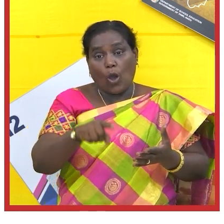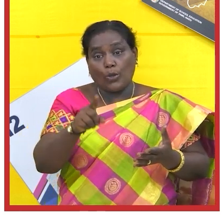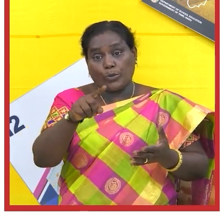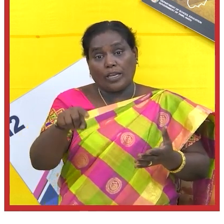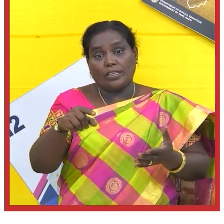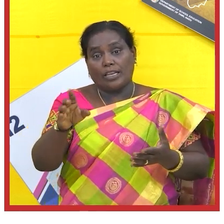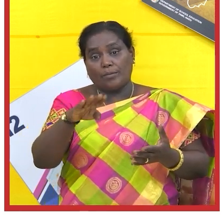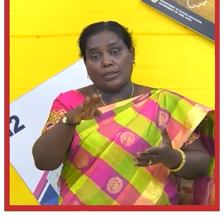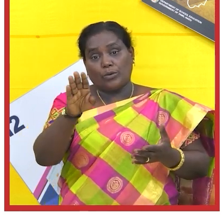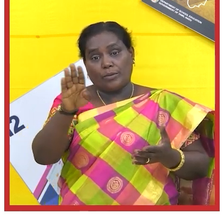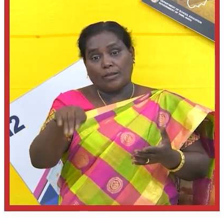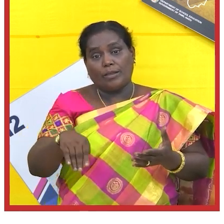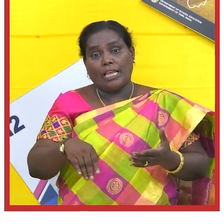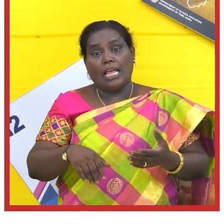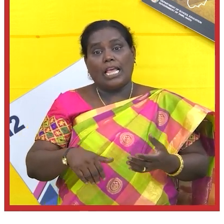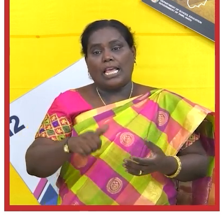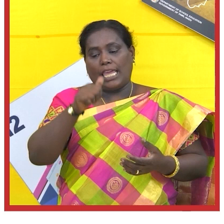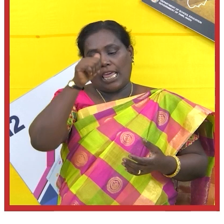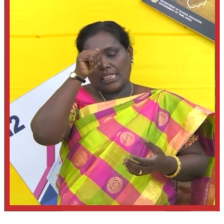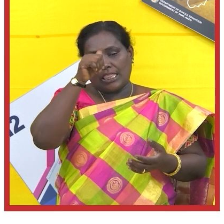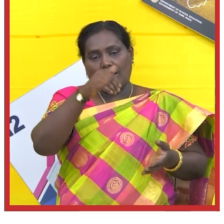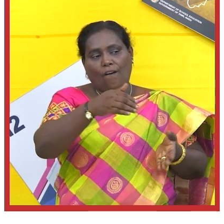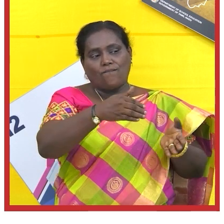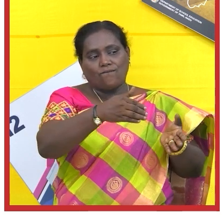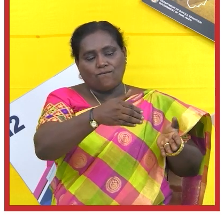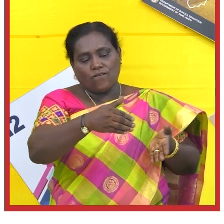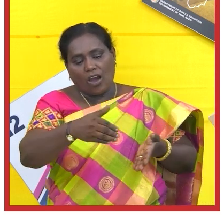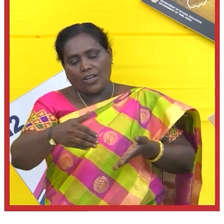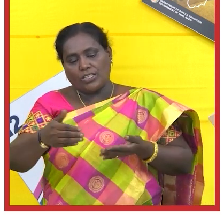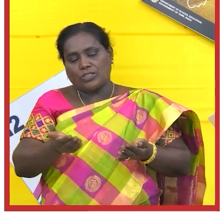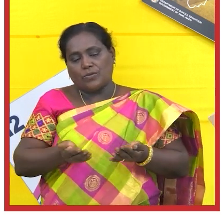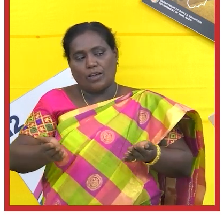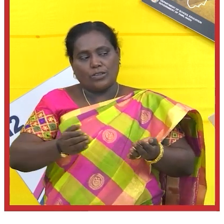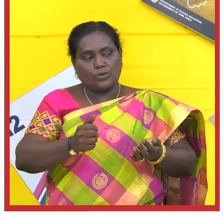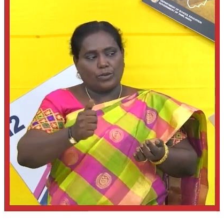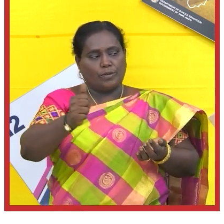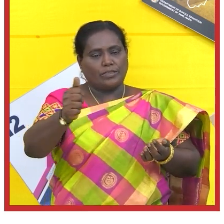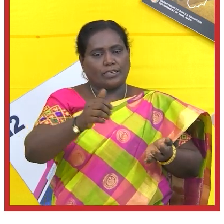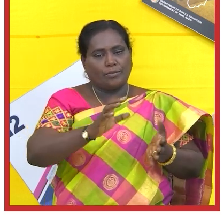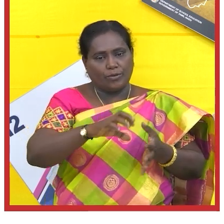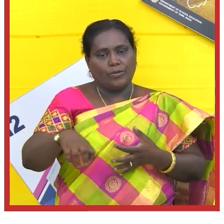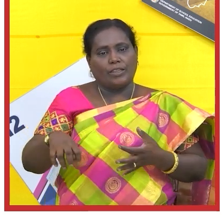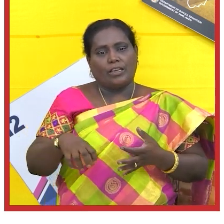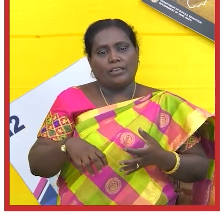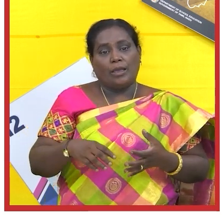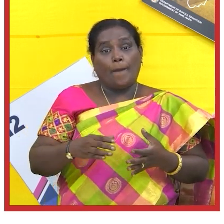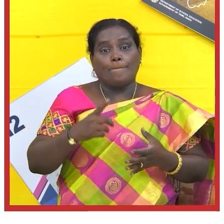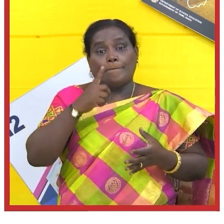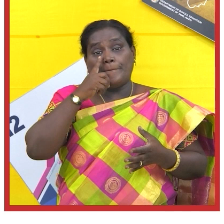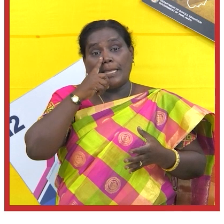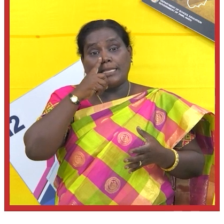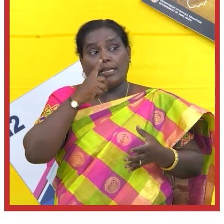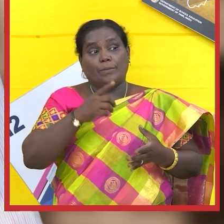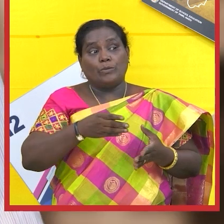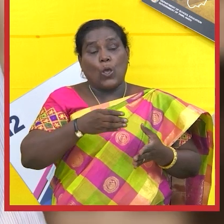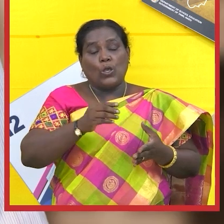1989 இந்து வாரிசுரிமை சீர்திருத்த சட்டத்தை அறிமுகம் செய்து அதன் மூலம் பெண்களும்